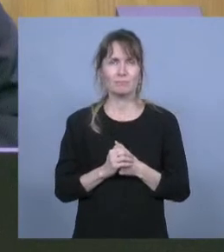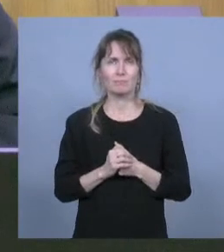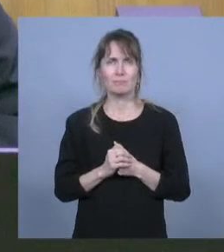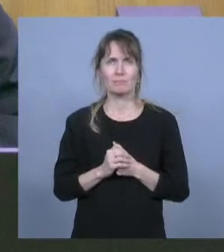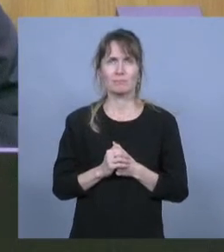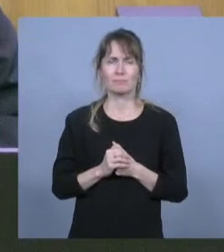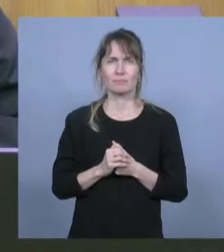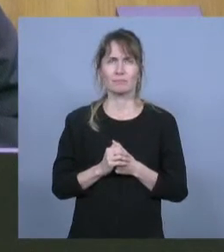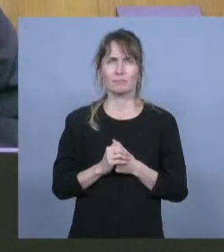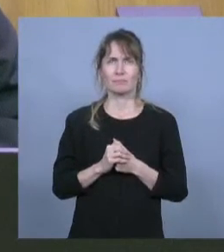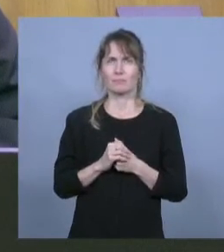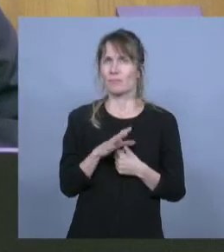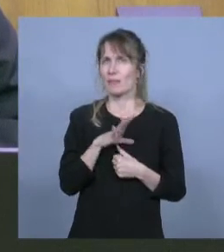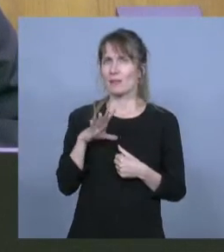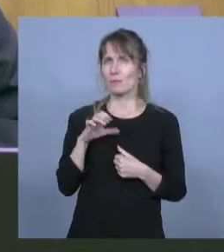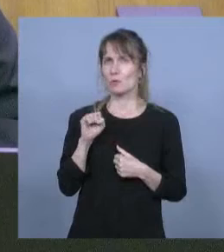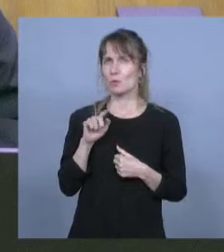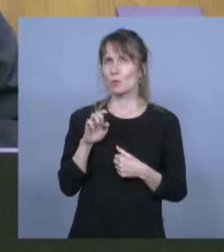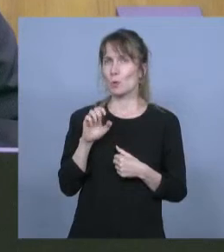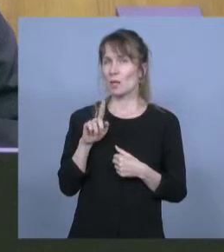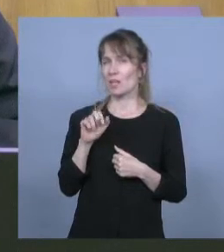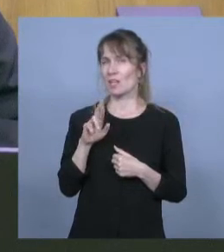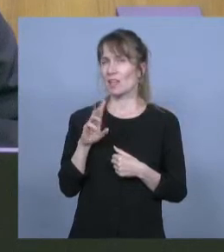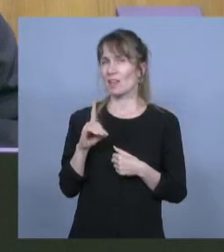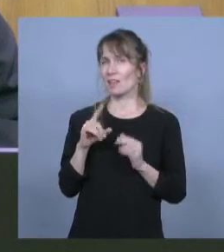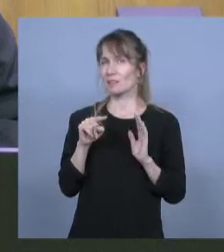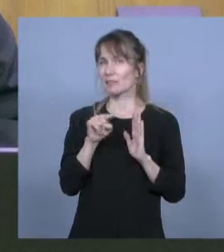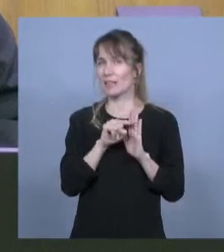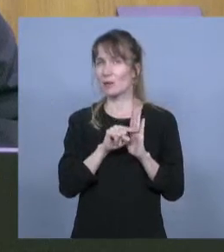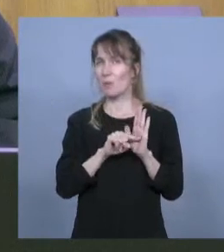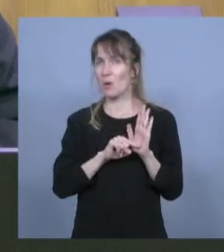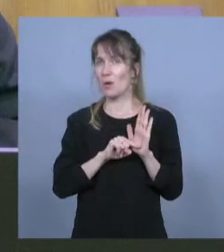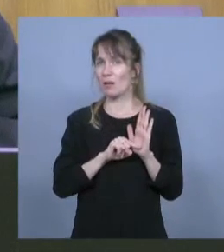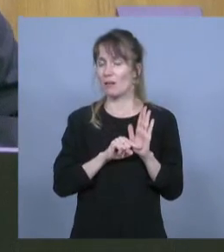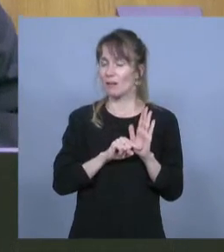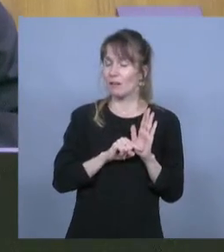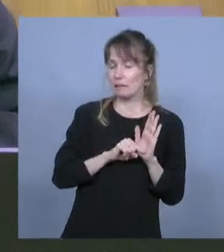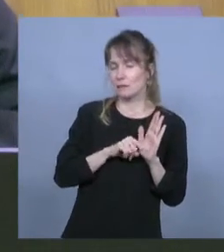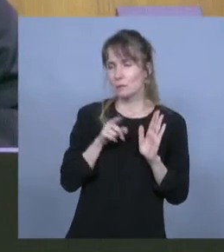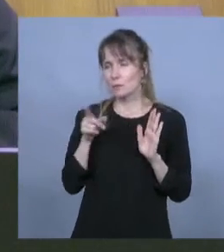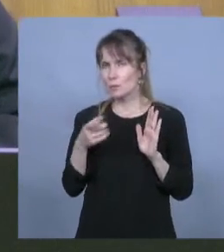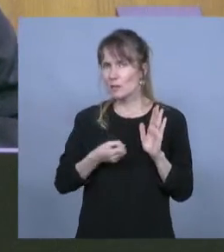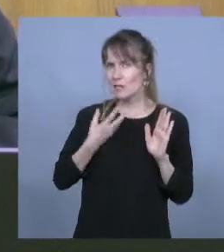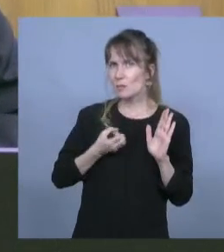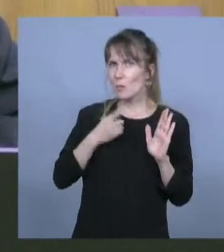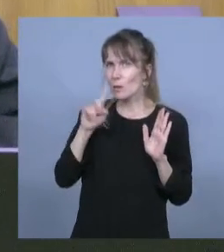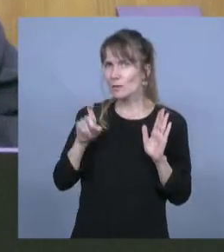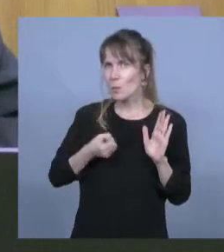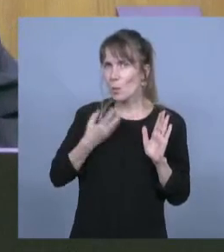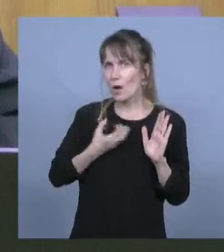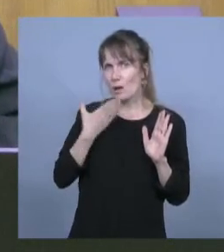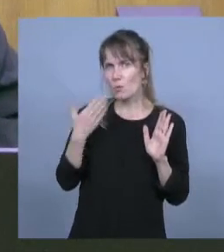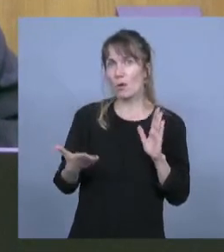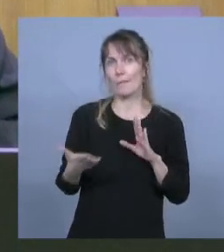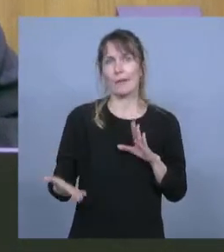Madame Segar, un petit rappel au règlement intérieur. C'est-à-dire si vous avez des questions et des questions orales, c'est dans notre règlement. On vous les posait quelques jours avant pour